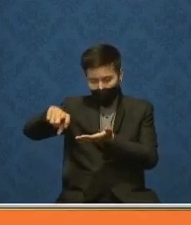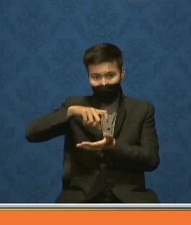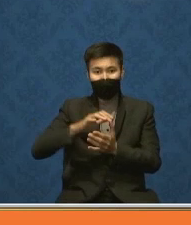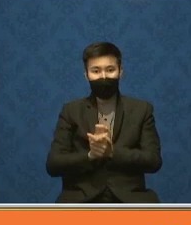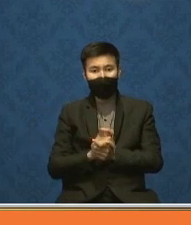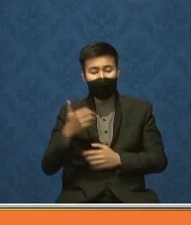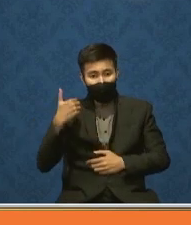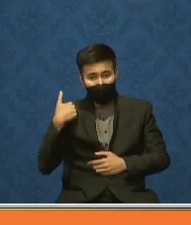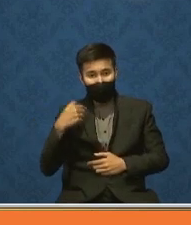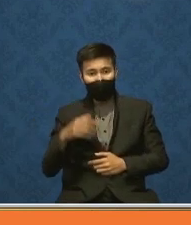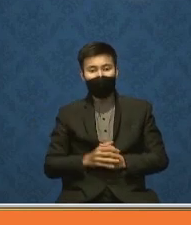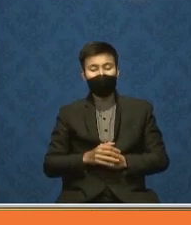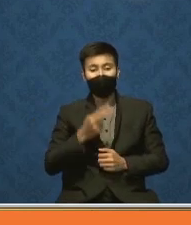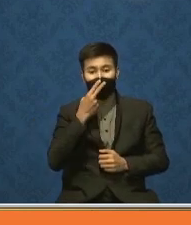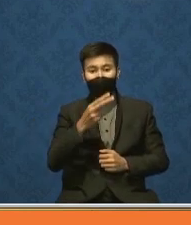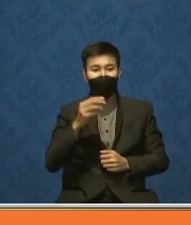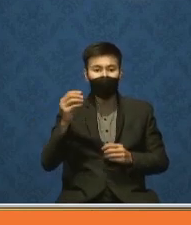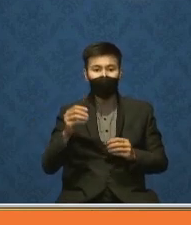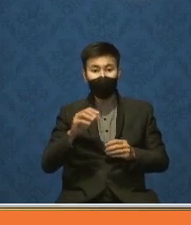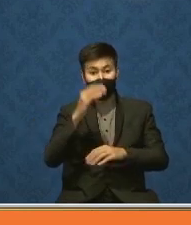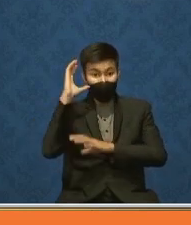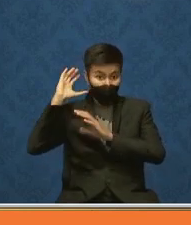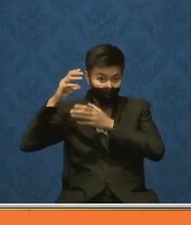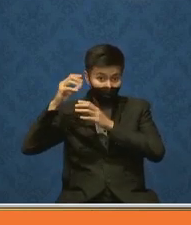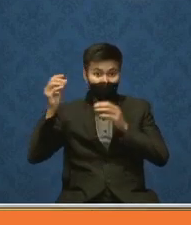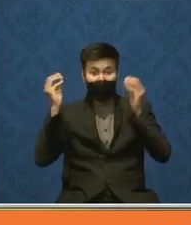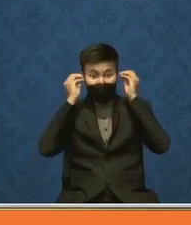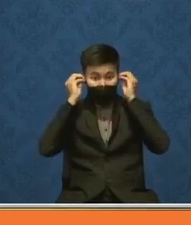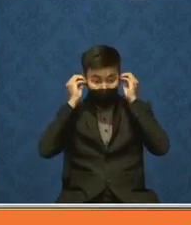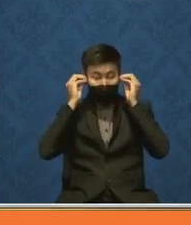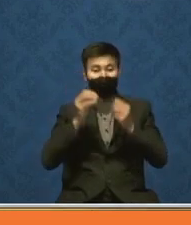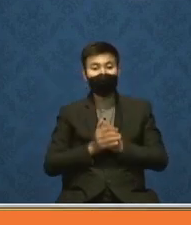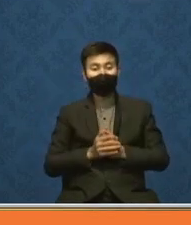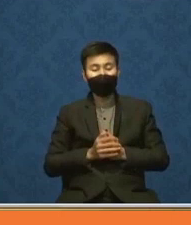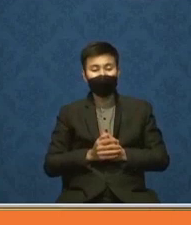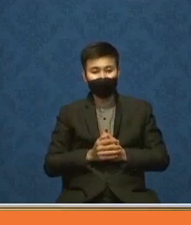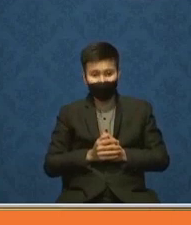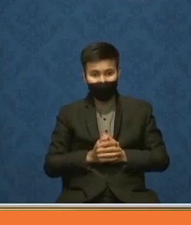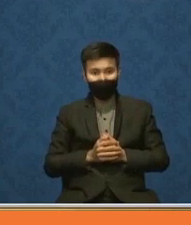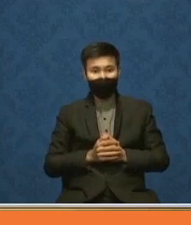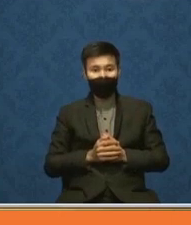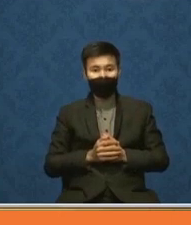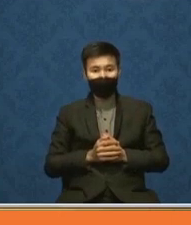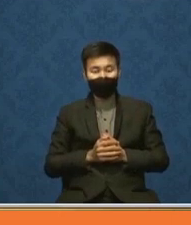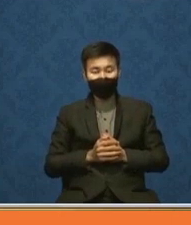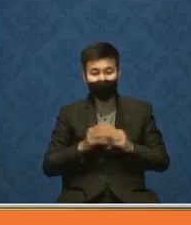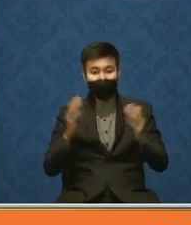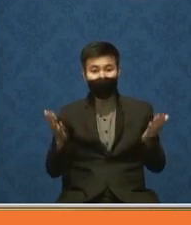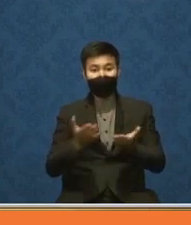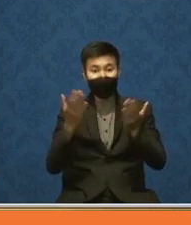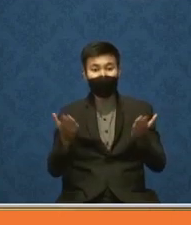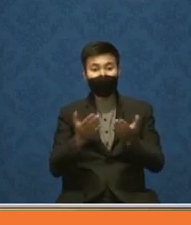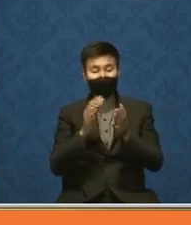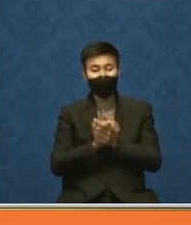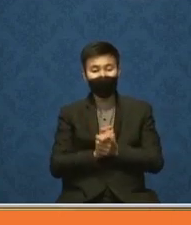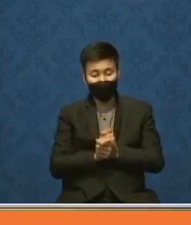ให้มาดูหนังฟังเพลงเล่นเกมเสพศิลปะไทยผู้เสียภาษีที่มีกำลังมีรายได้นี่ครับก็จะกลายมาเป็นกำลังสนับสนุนเศรษฐกิจสร้